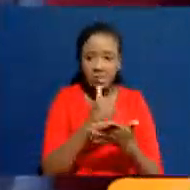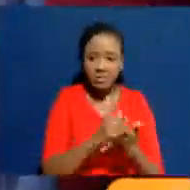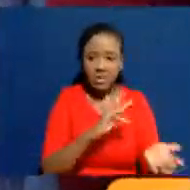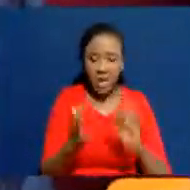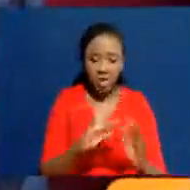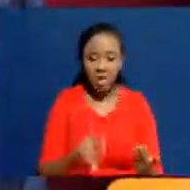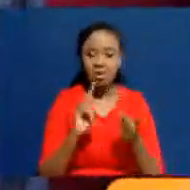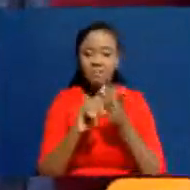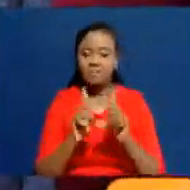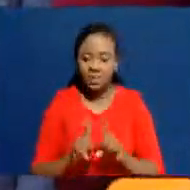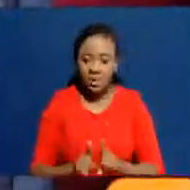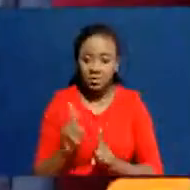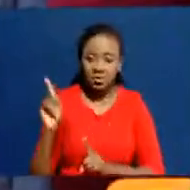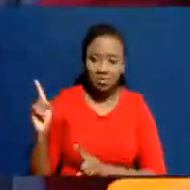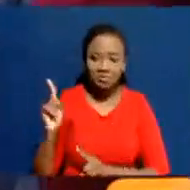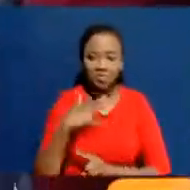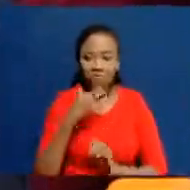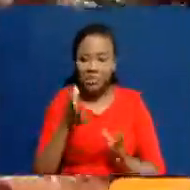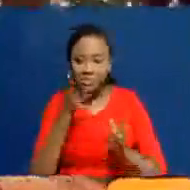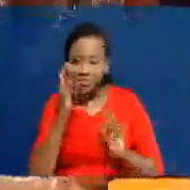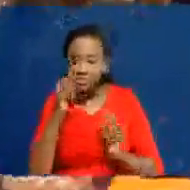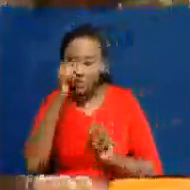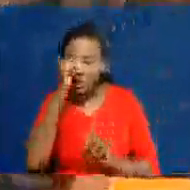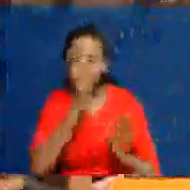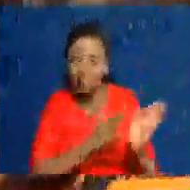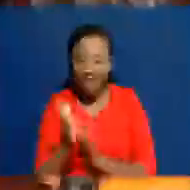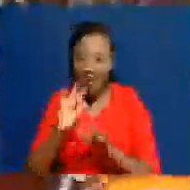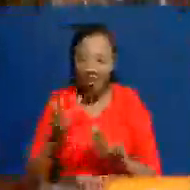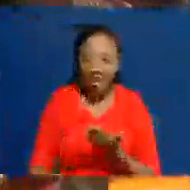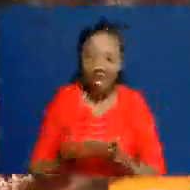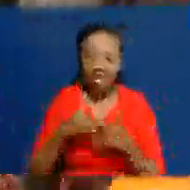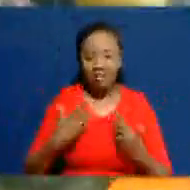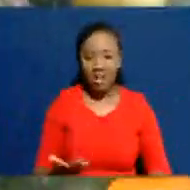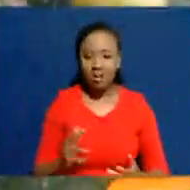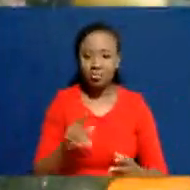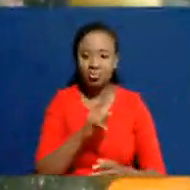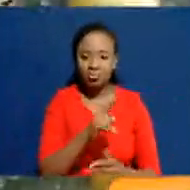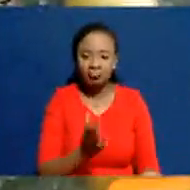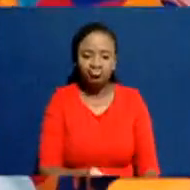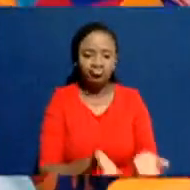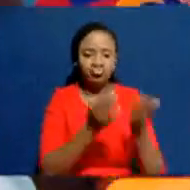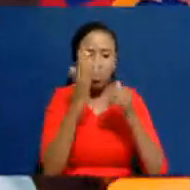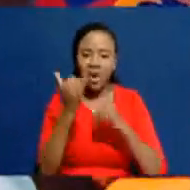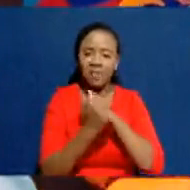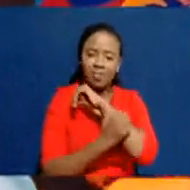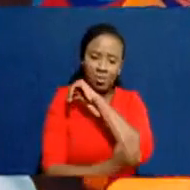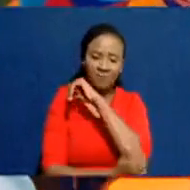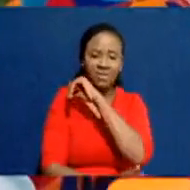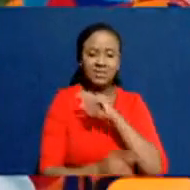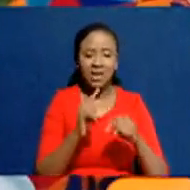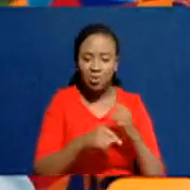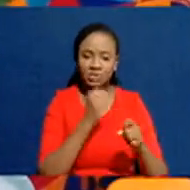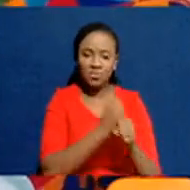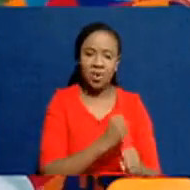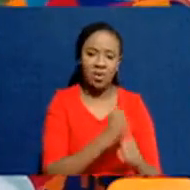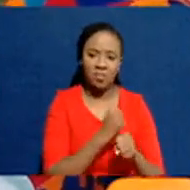wote walingoja kusikia ni yapi serikali itafanya watoa katika minyororo ya umaskini ilhali wanafanya kazi.